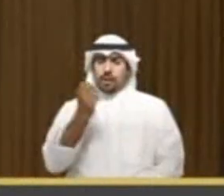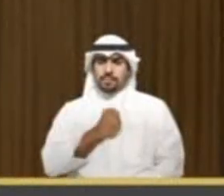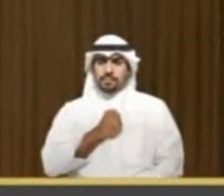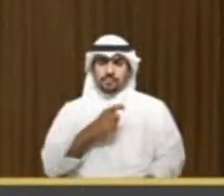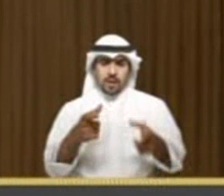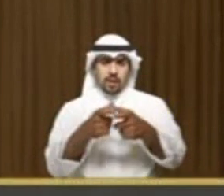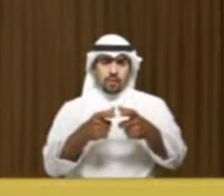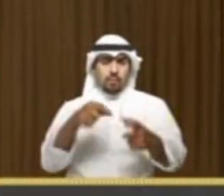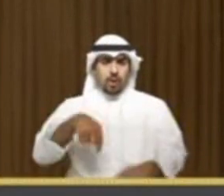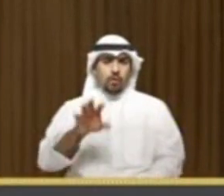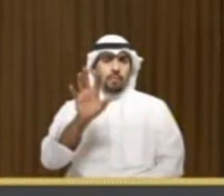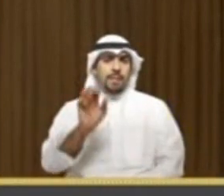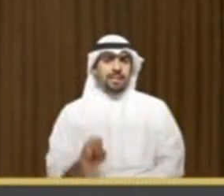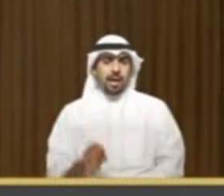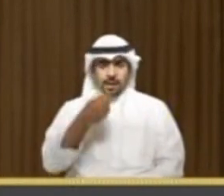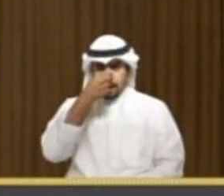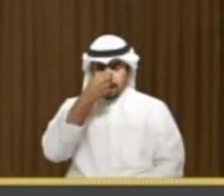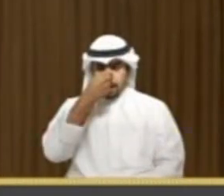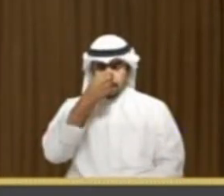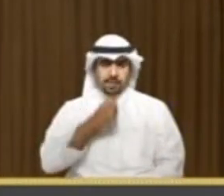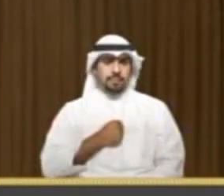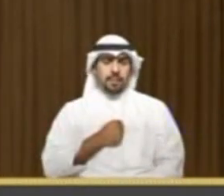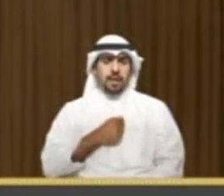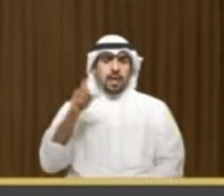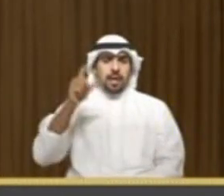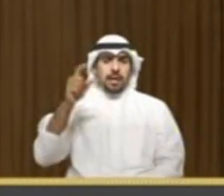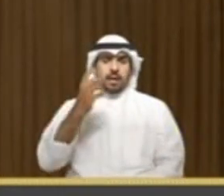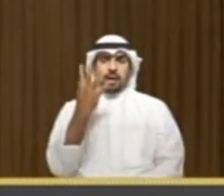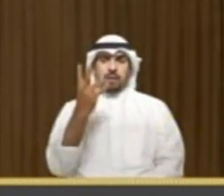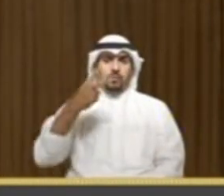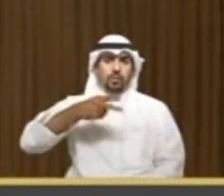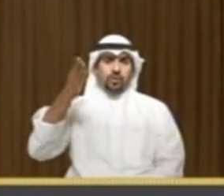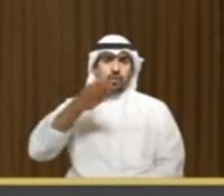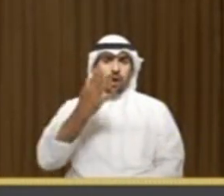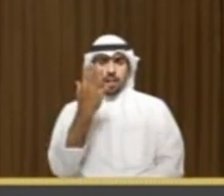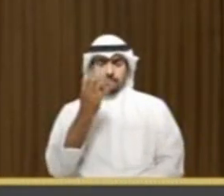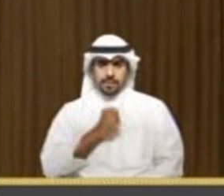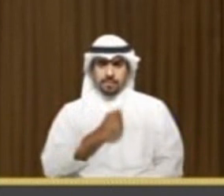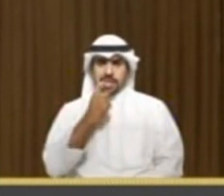اجتمعت الهيئة مساء هذا اليوم الخميس الموافق 25 من شهر مايو